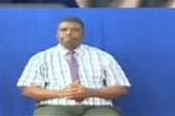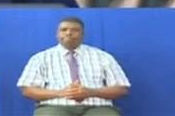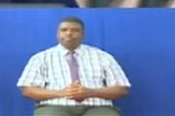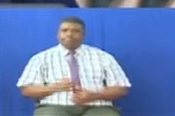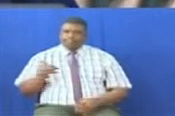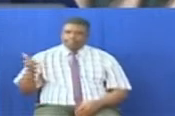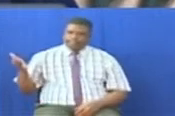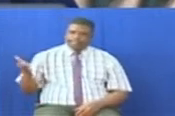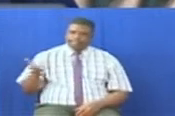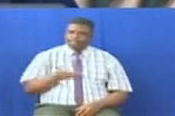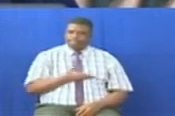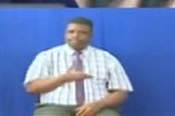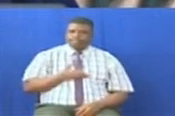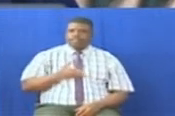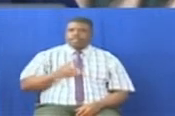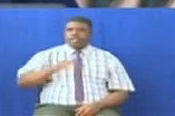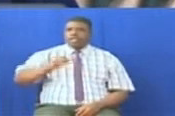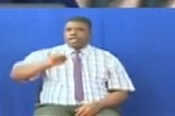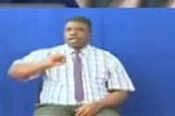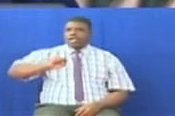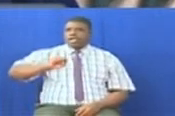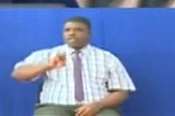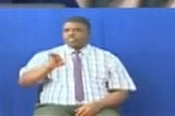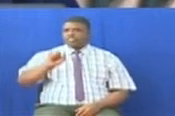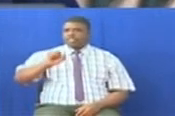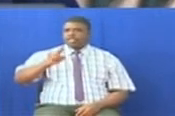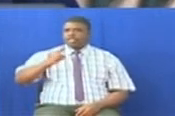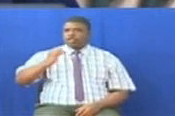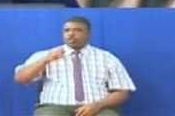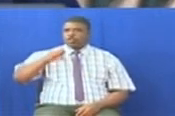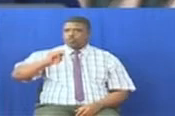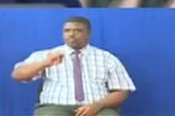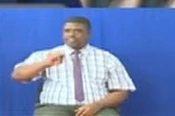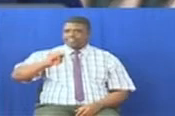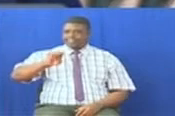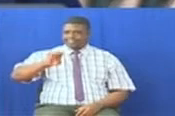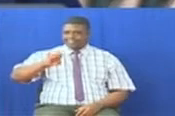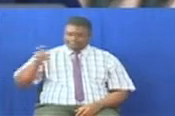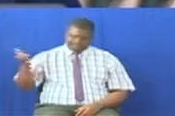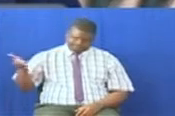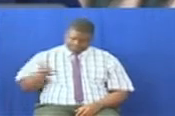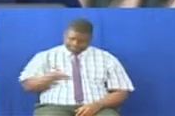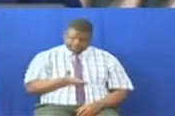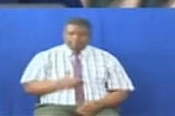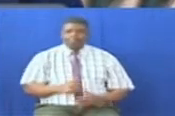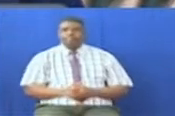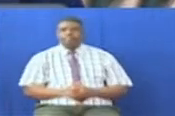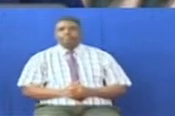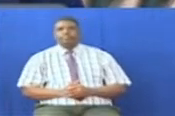Matembe, atafuatiwa na Mheshimiwa Cecilia Daniel Pareso, Mheshimiwa